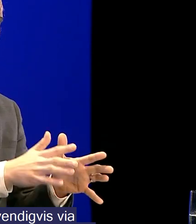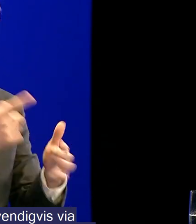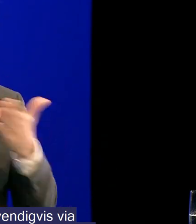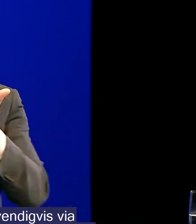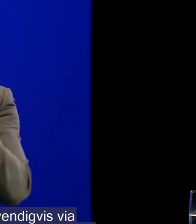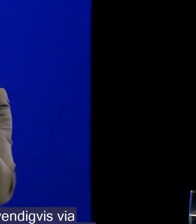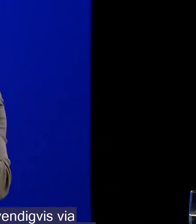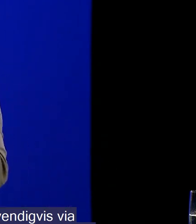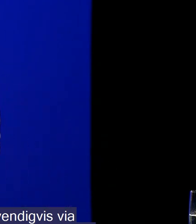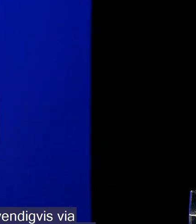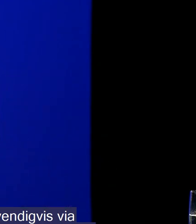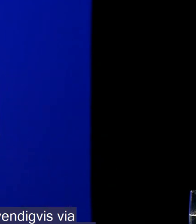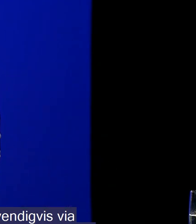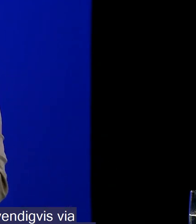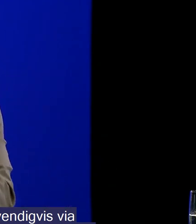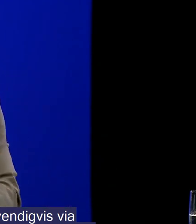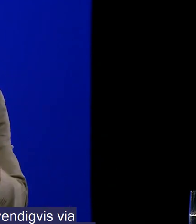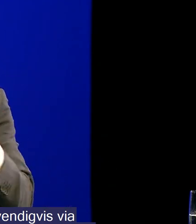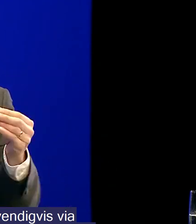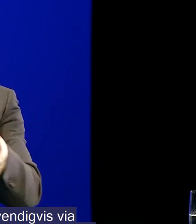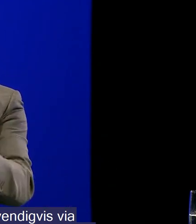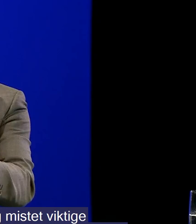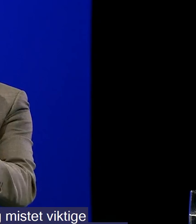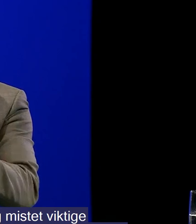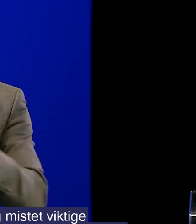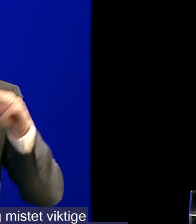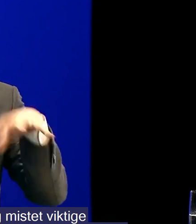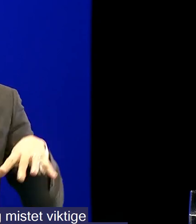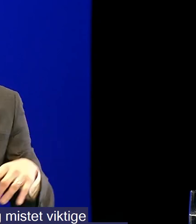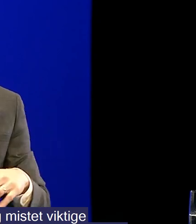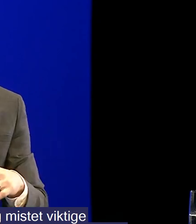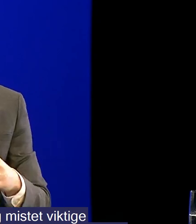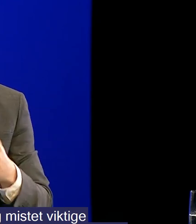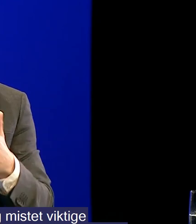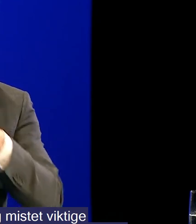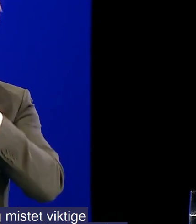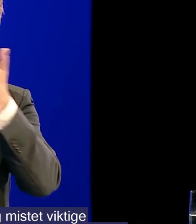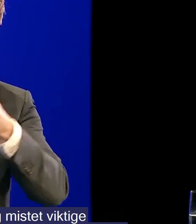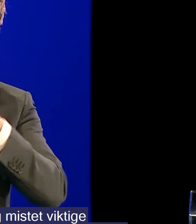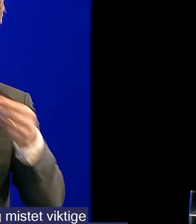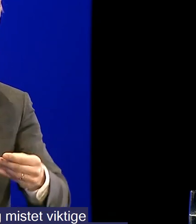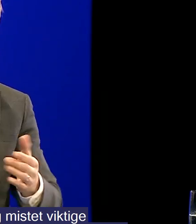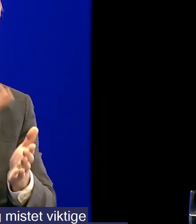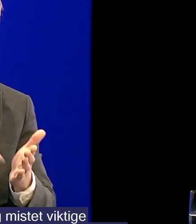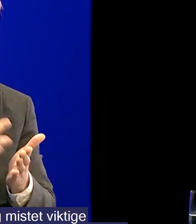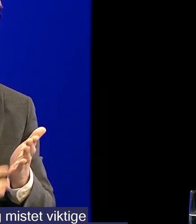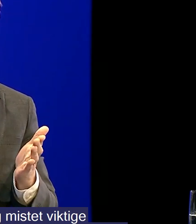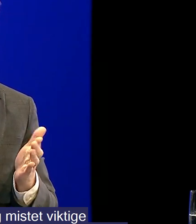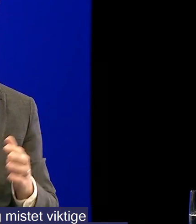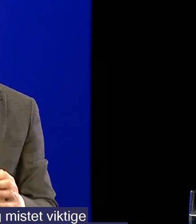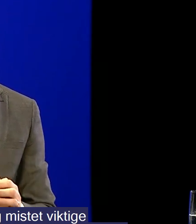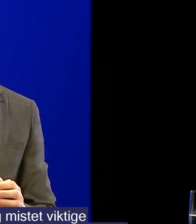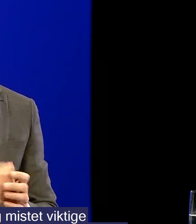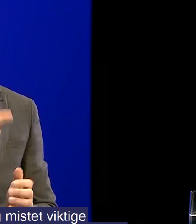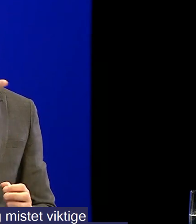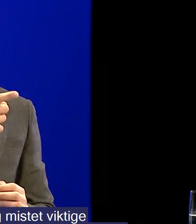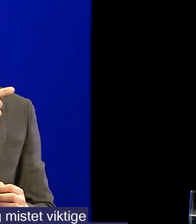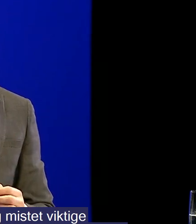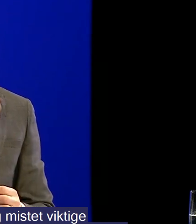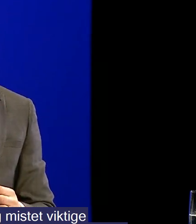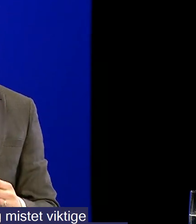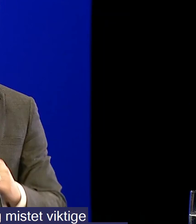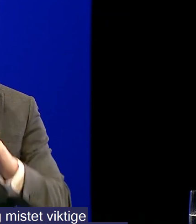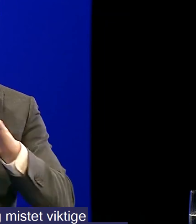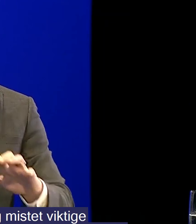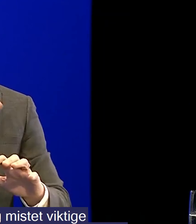ikke nødvendigvis via foreldre til barn. Det skolene som hadde den rollen, men nå de borte. Så vi har egentlig mistet viktige språkarenaer hvor